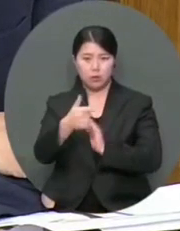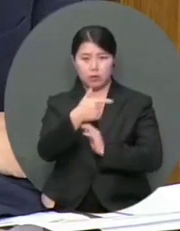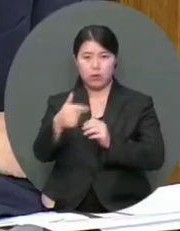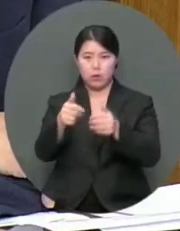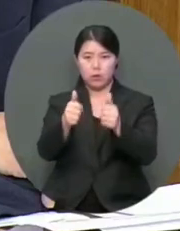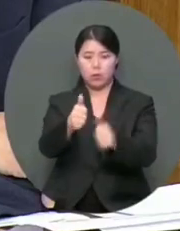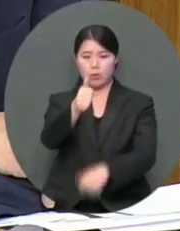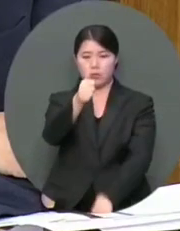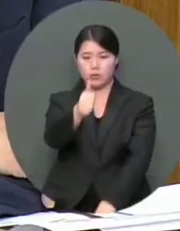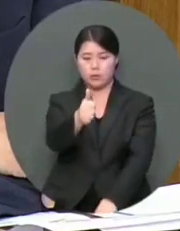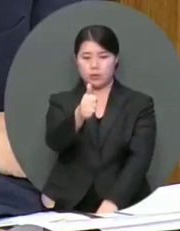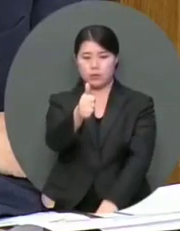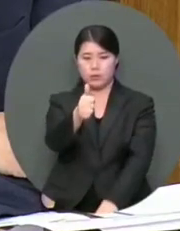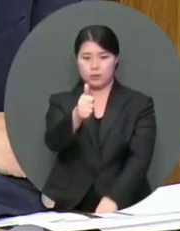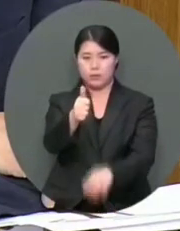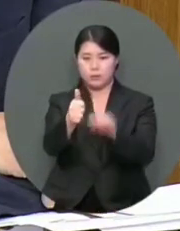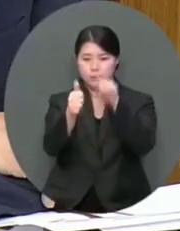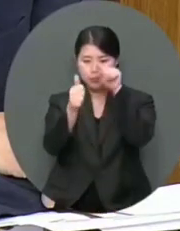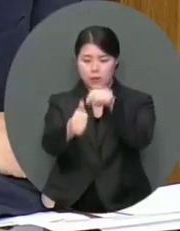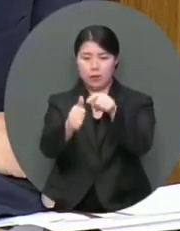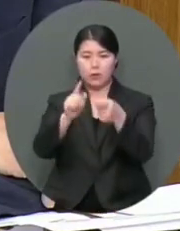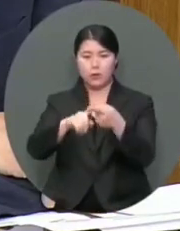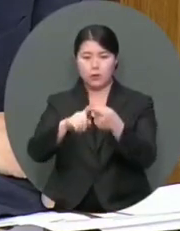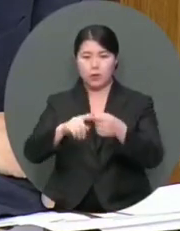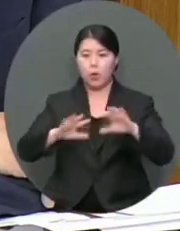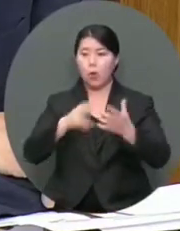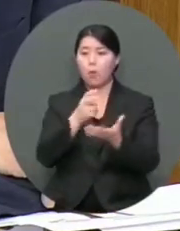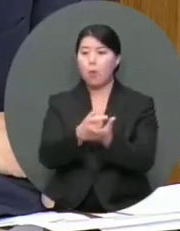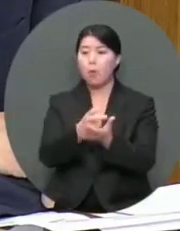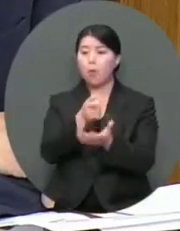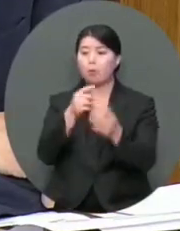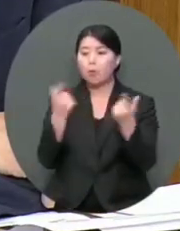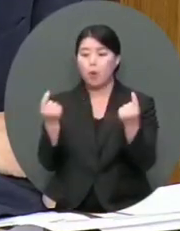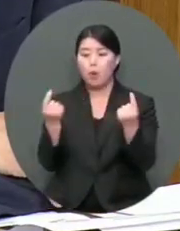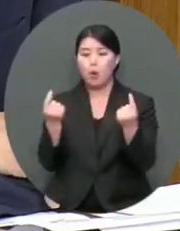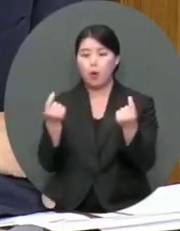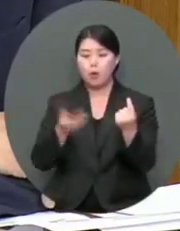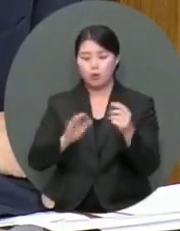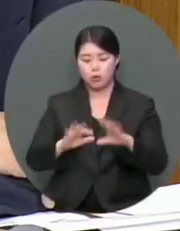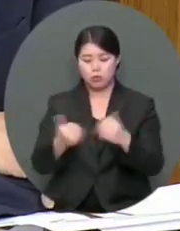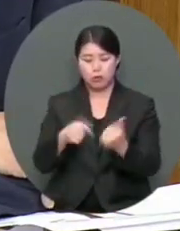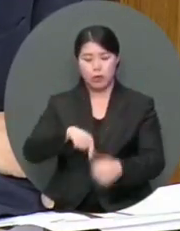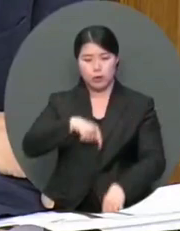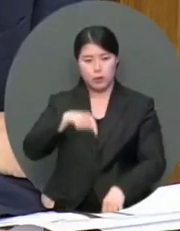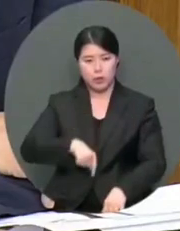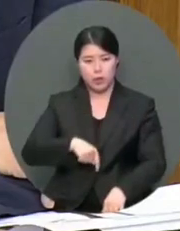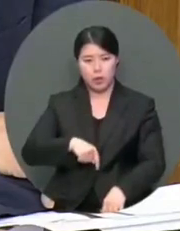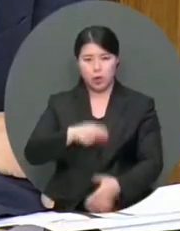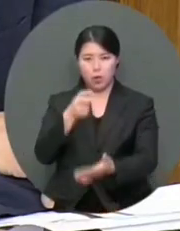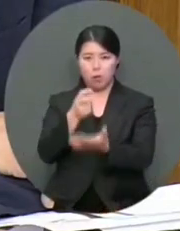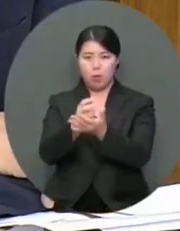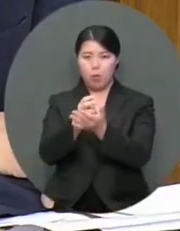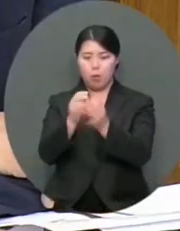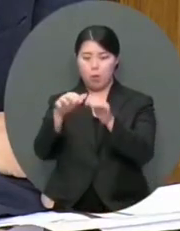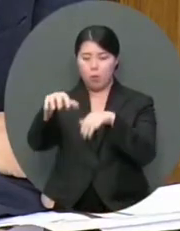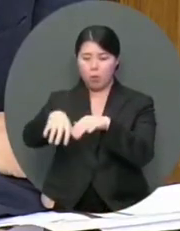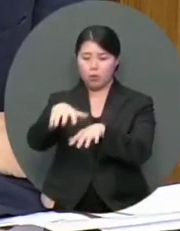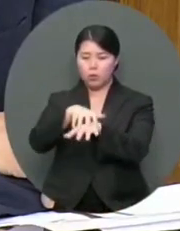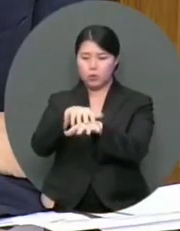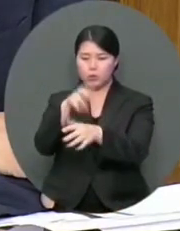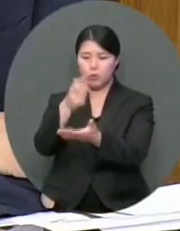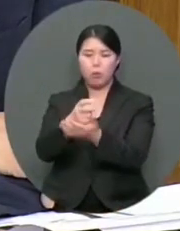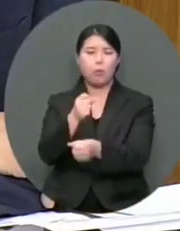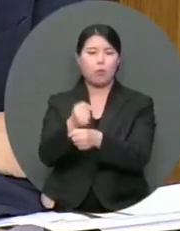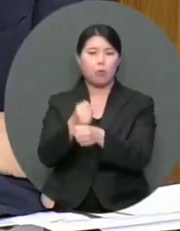대법원장의 지명과 관련해서 현행 헌법 규정과 비슷했습니다. 그런데 국회에서 법원 조직법을 갑자기 만들어서